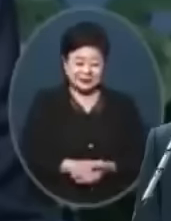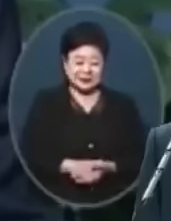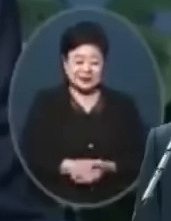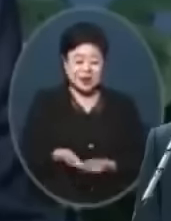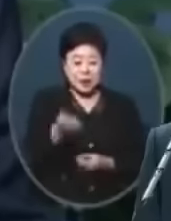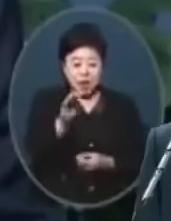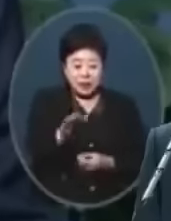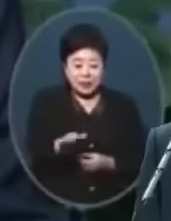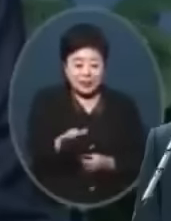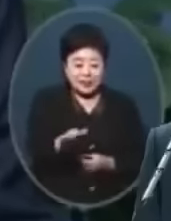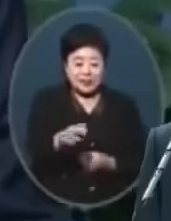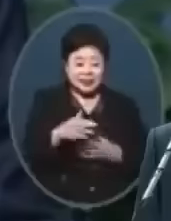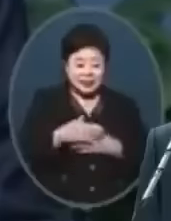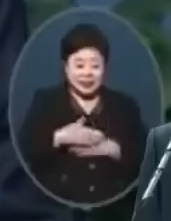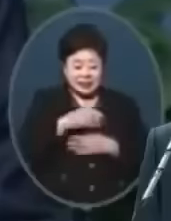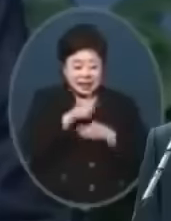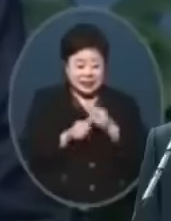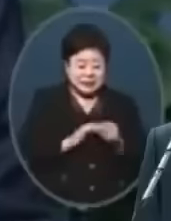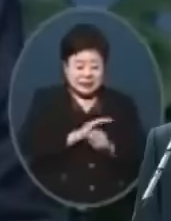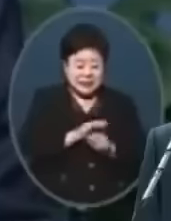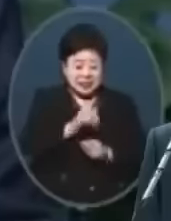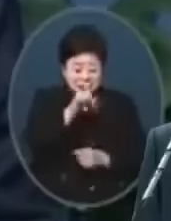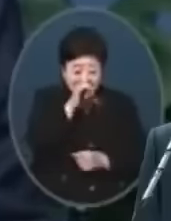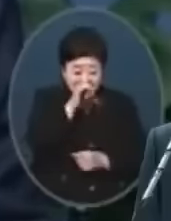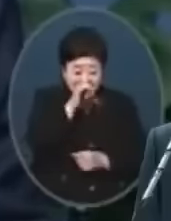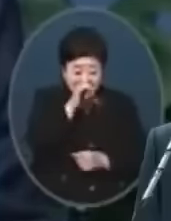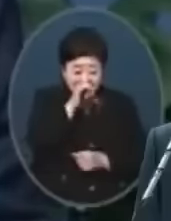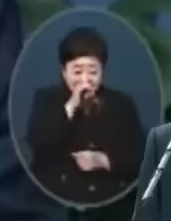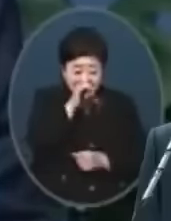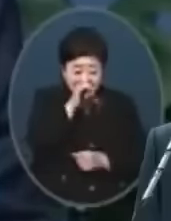그러면 나는 하나님을 사랑하고 있는가?